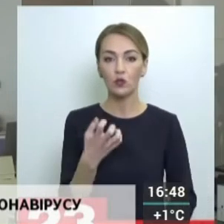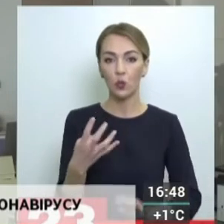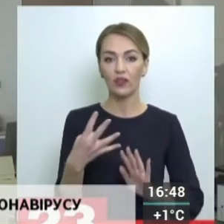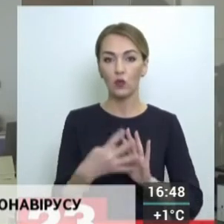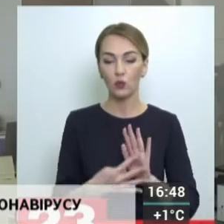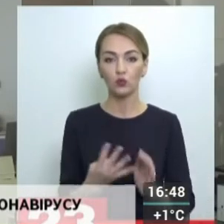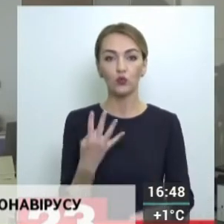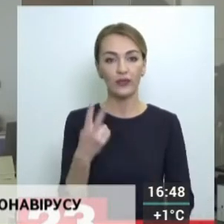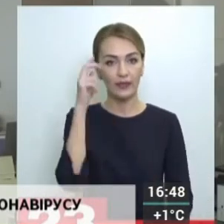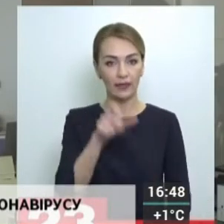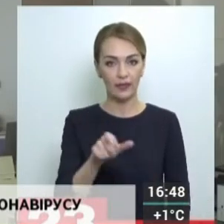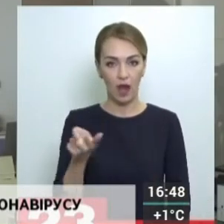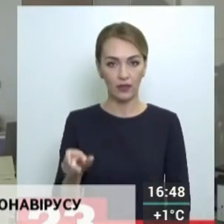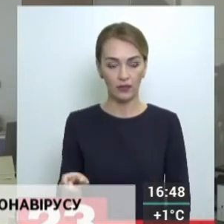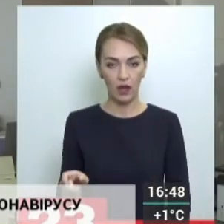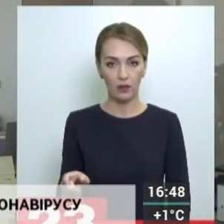594 кияни.